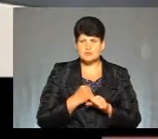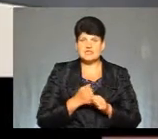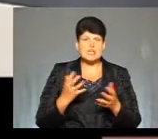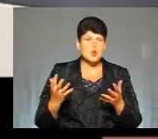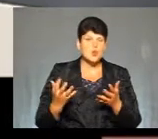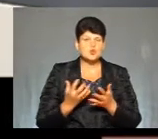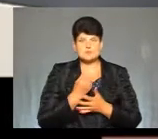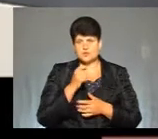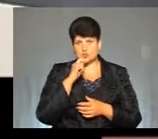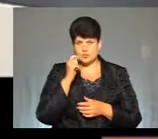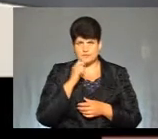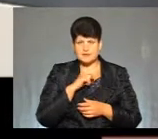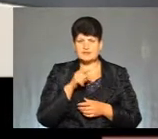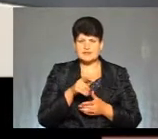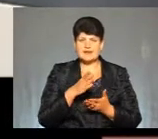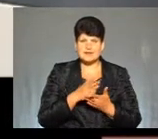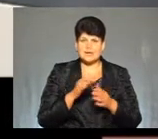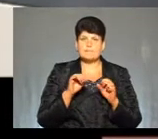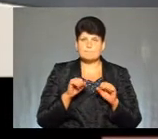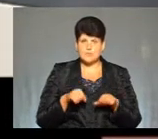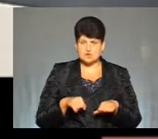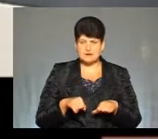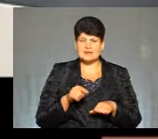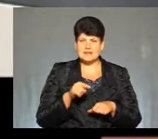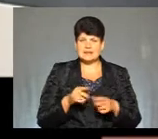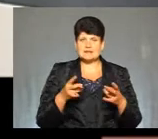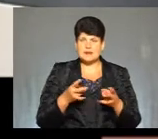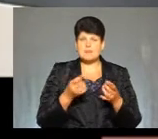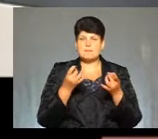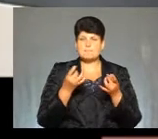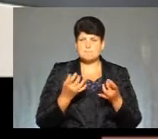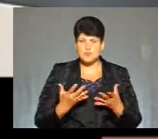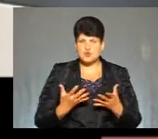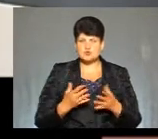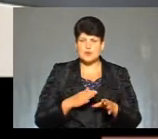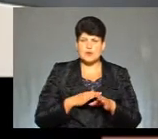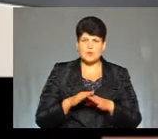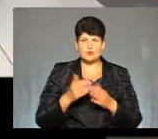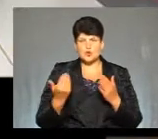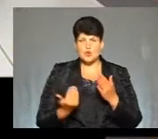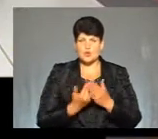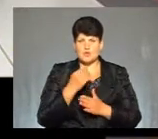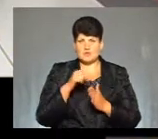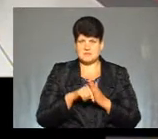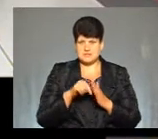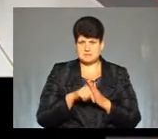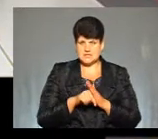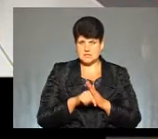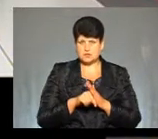успішну Україну. Вона є можливою. Її треба просто-напросто наповнити новим змістом